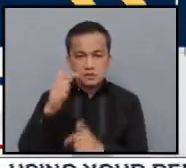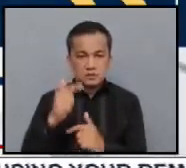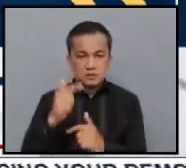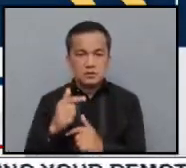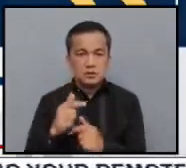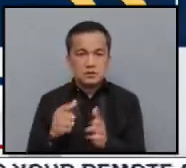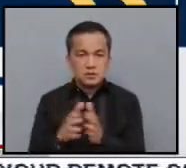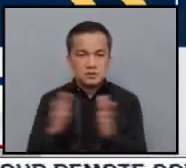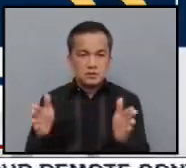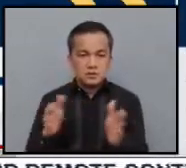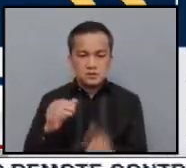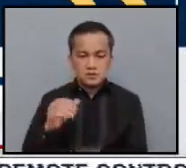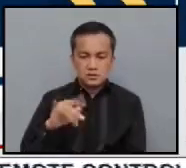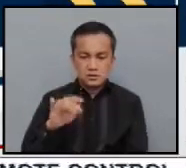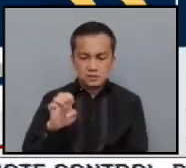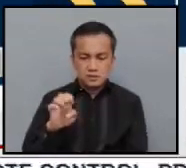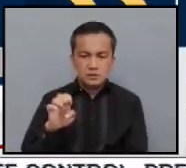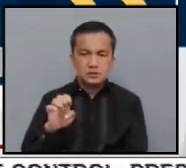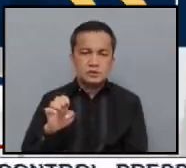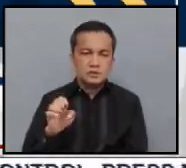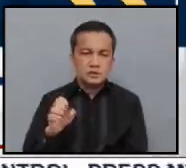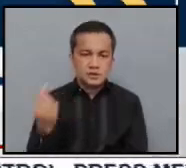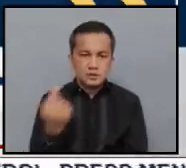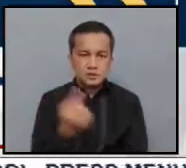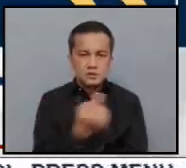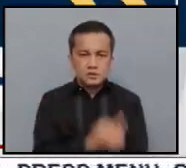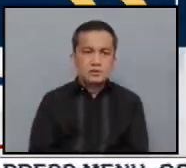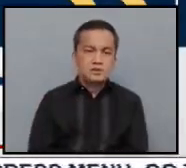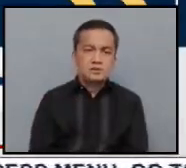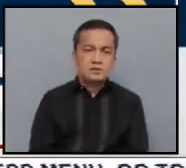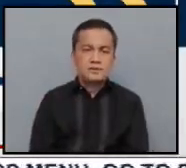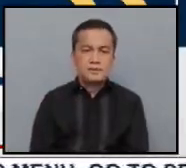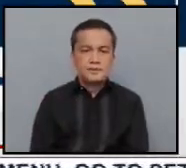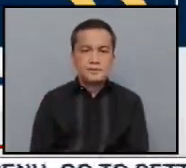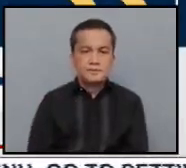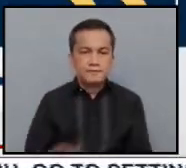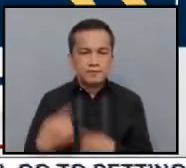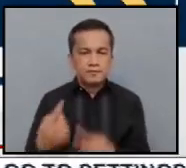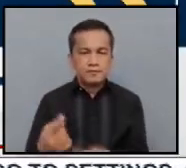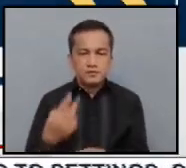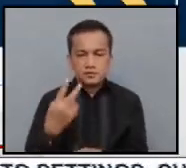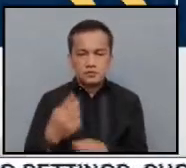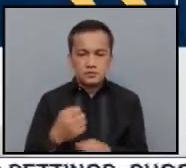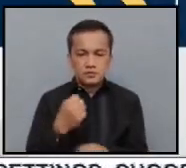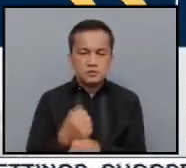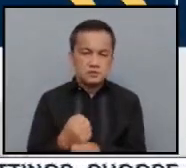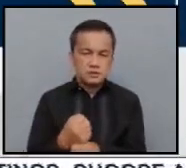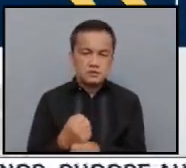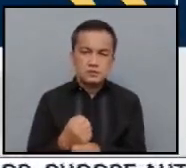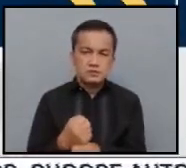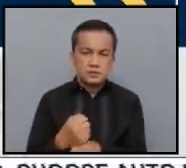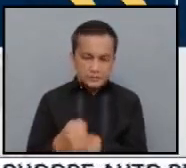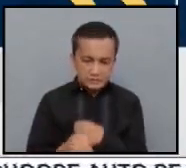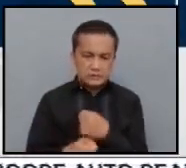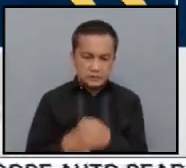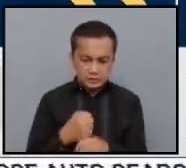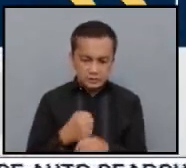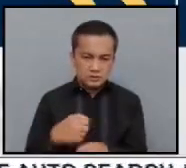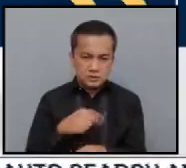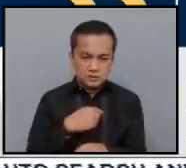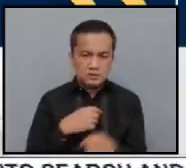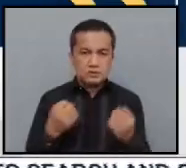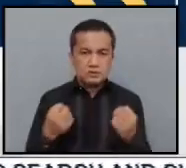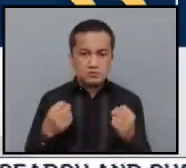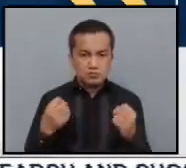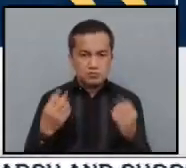ng spacing na bawat isa for 2 years. So, talagang naghirap kami. So, of course, sa pagmaraming turista,